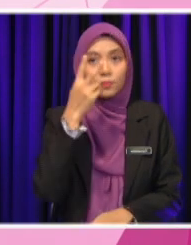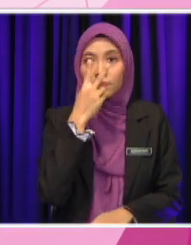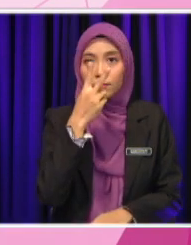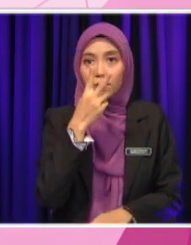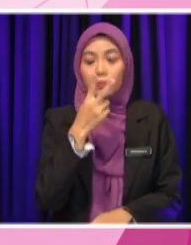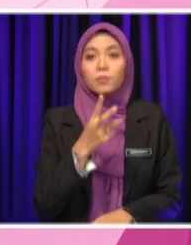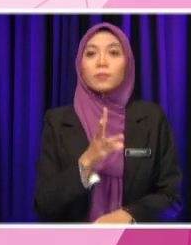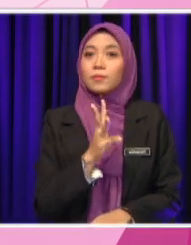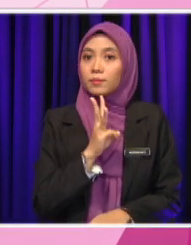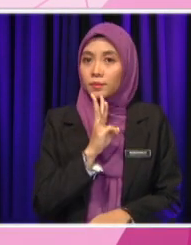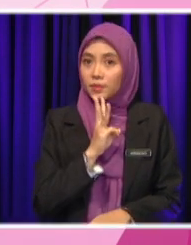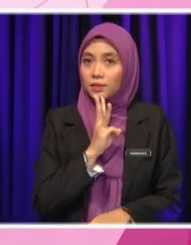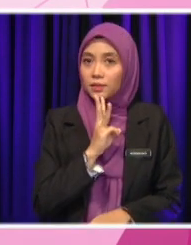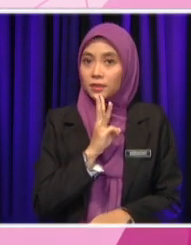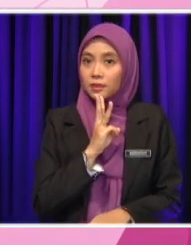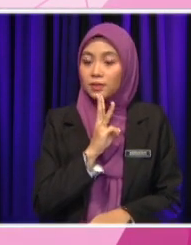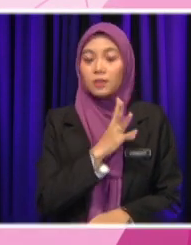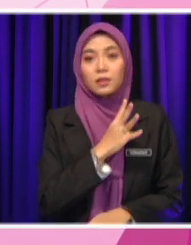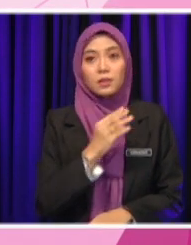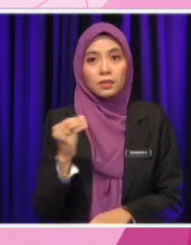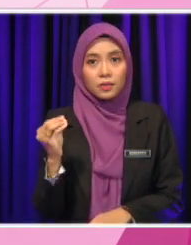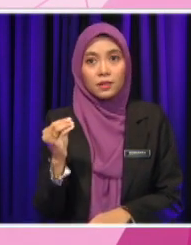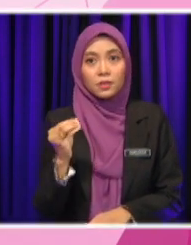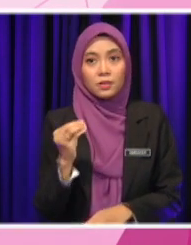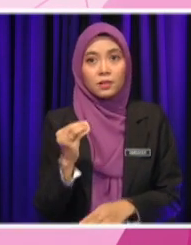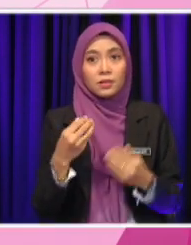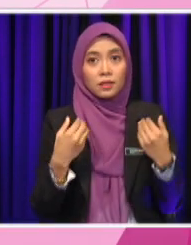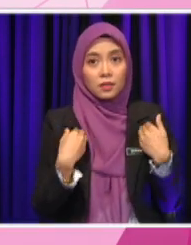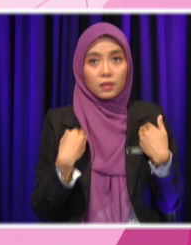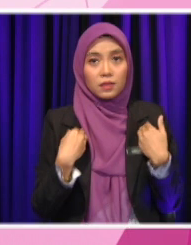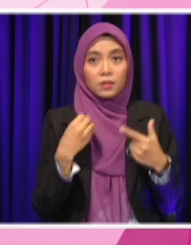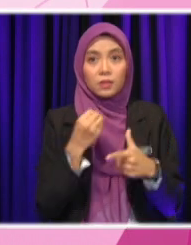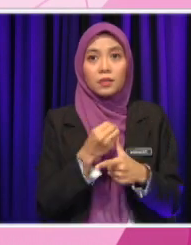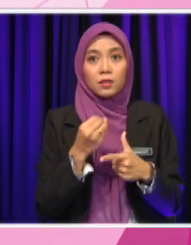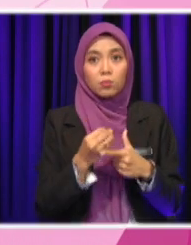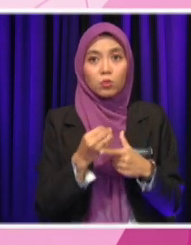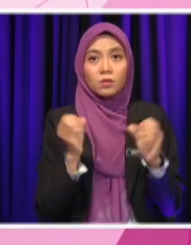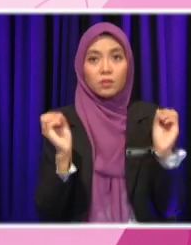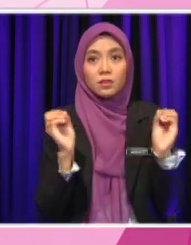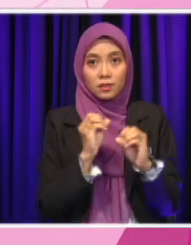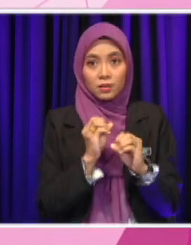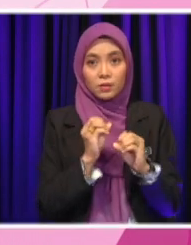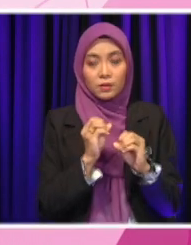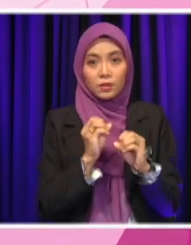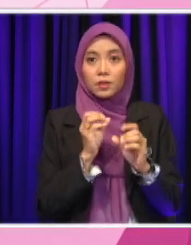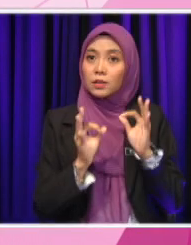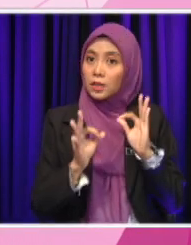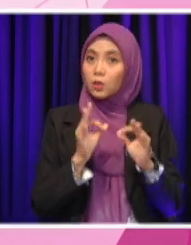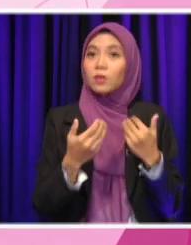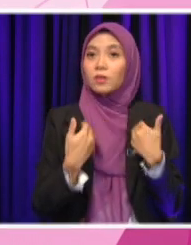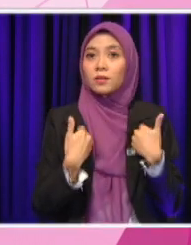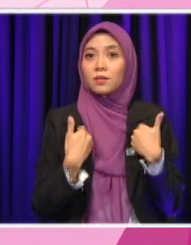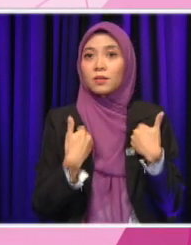Aiman. Kemudian kandungan air tu dia tengok ada ataupun tidak. Cikgu ulang sekali lagi. Ada ataupun tidak. Kalau ada, tak ada